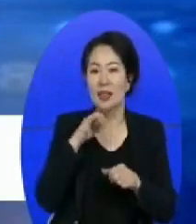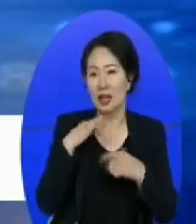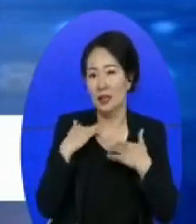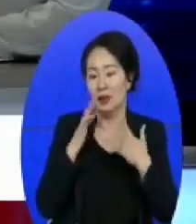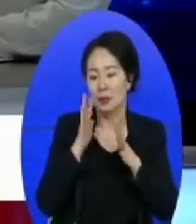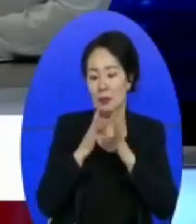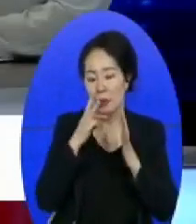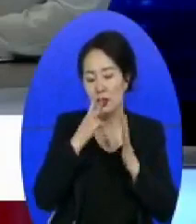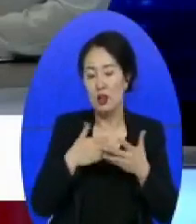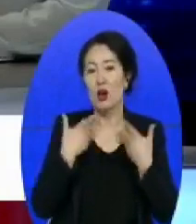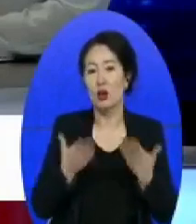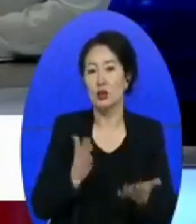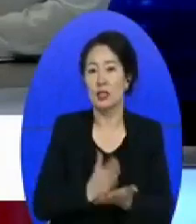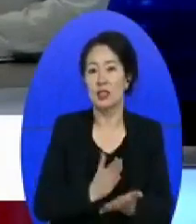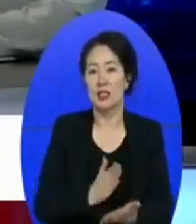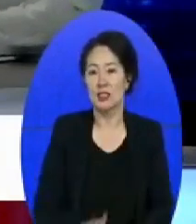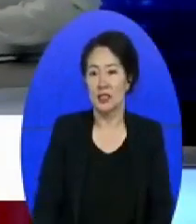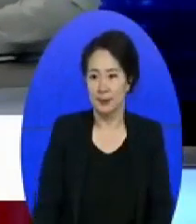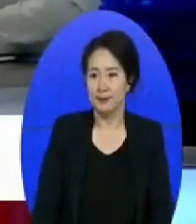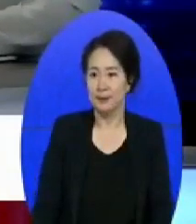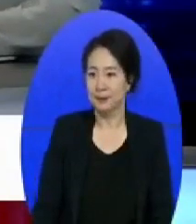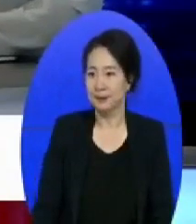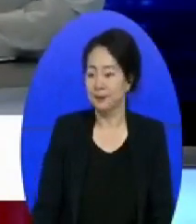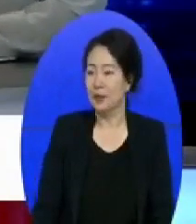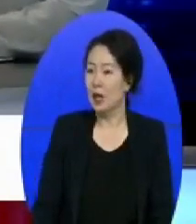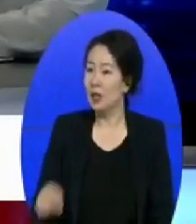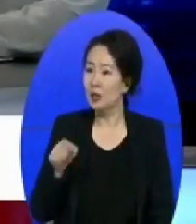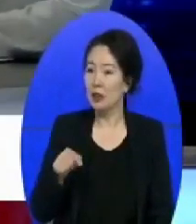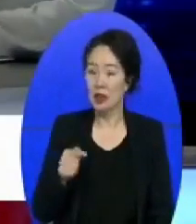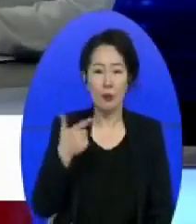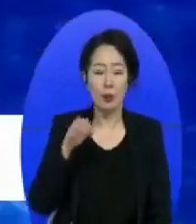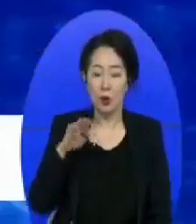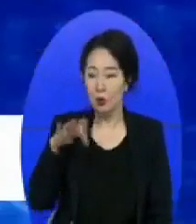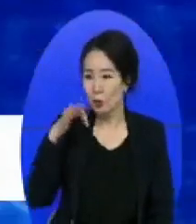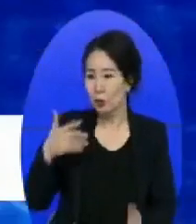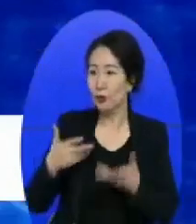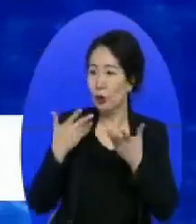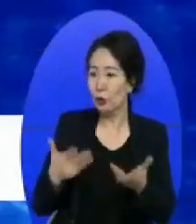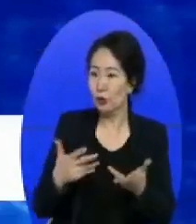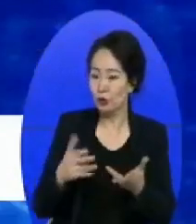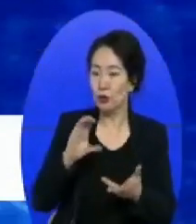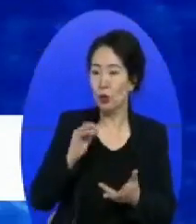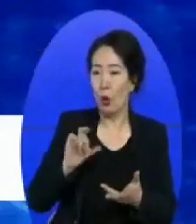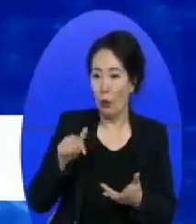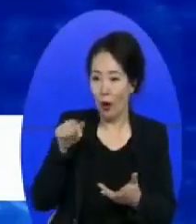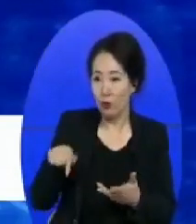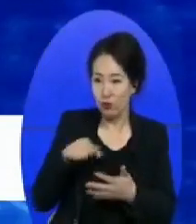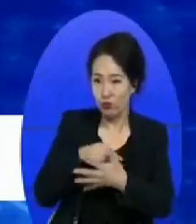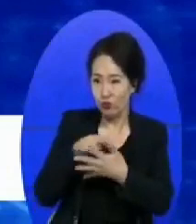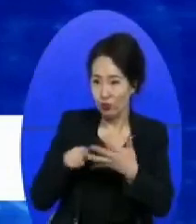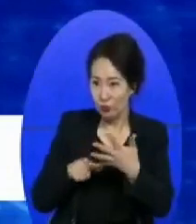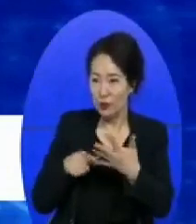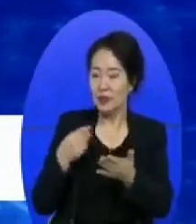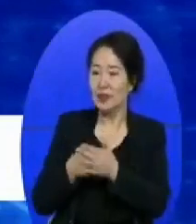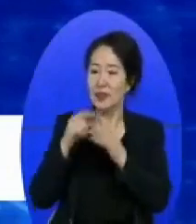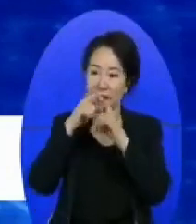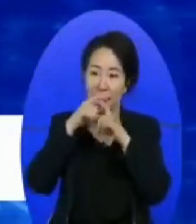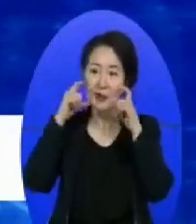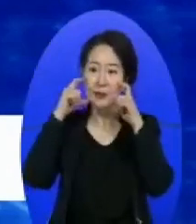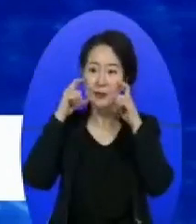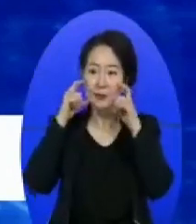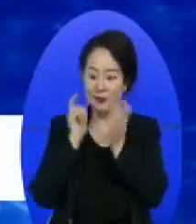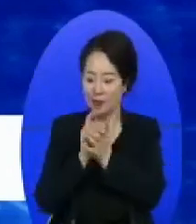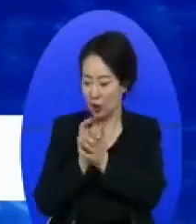бол өгч ажиллаж байгаа. За, тэгэхээр яг гол зөвлөмжүүдэд бол хүрч байгаа сувгууд нь энэ байна. Тэгэхээр яг одоо чинь амны хаалт зүүх гэдэг